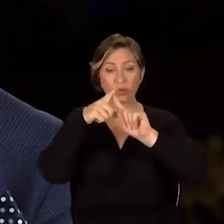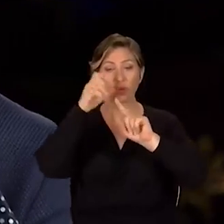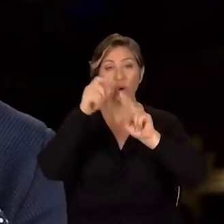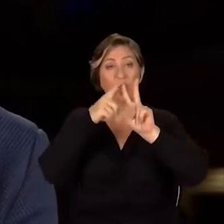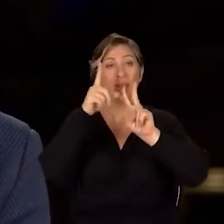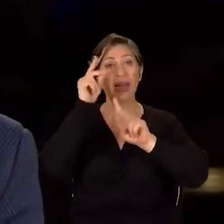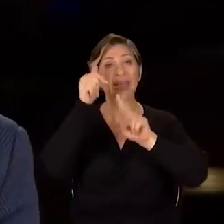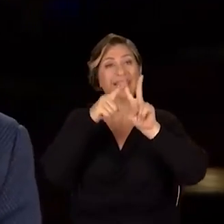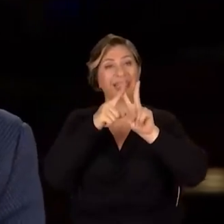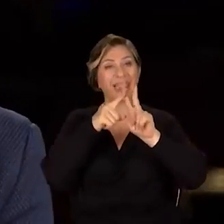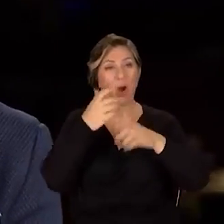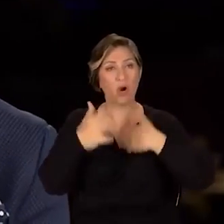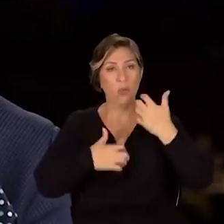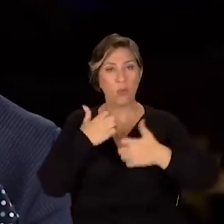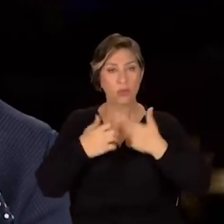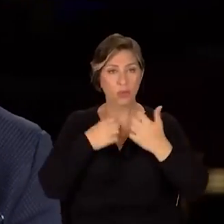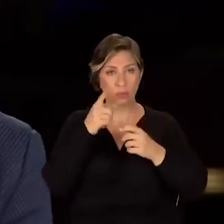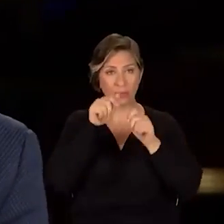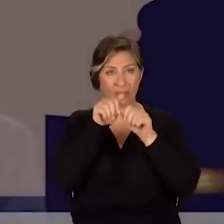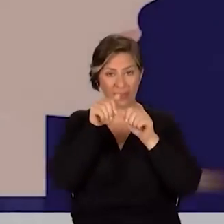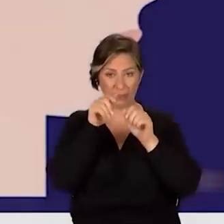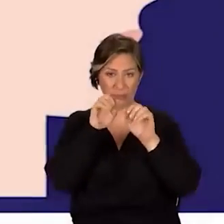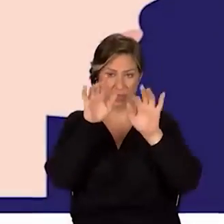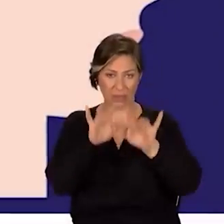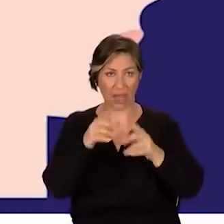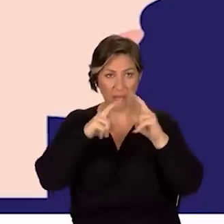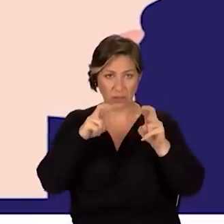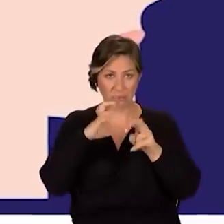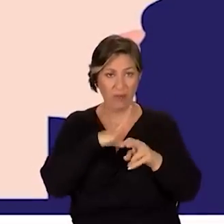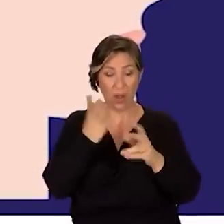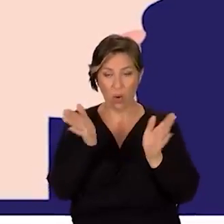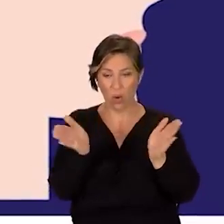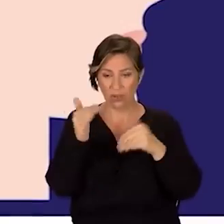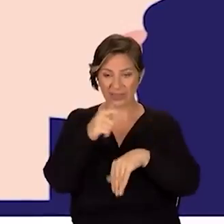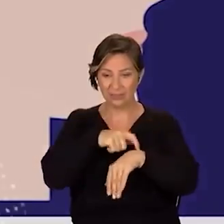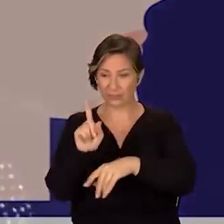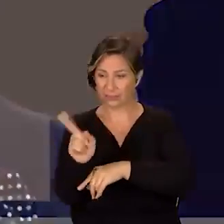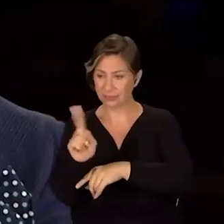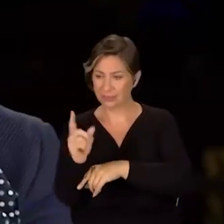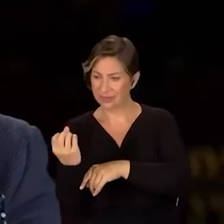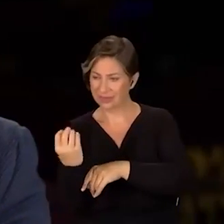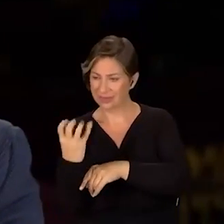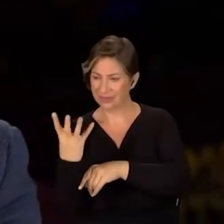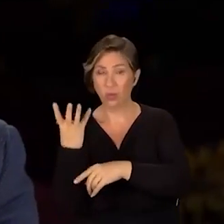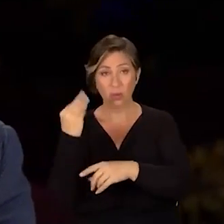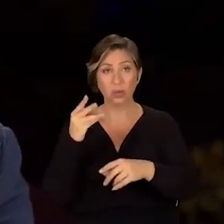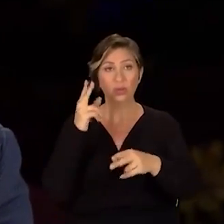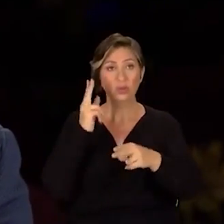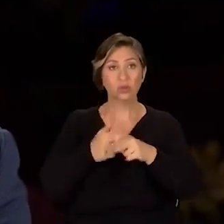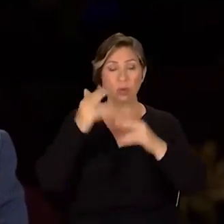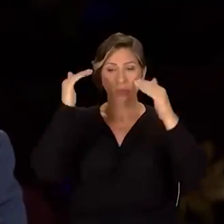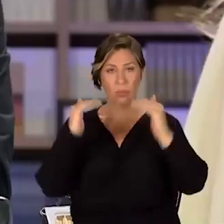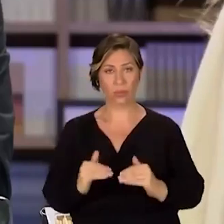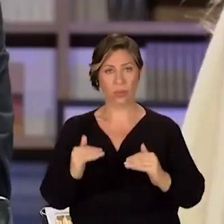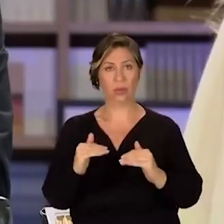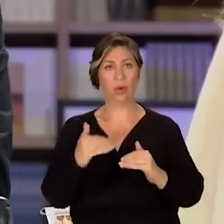melatonin salgılarız biz uykuda. Bununla ilgili bir yayın var. Eğer odanızda çalar saatin ışığı bile olsa melatonin salgısı çok ciddi oran düşüyor.